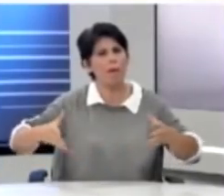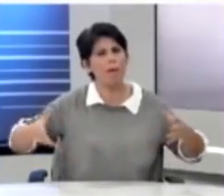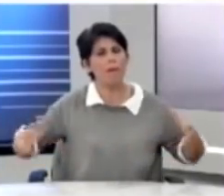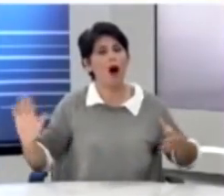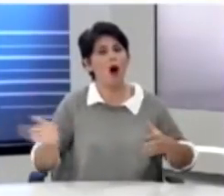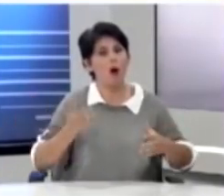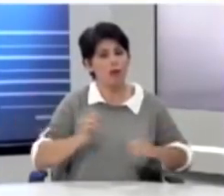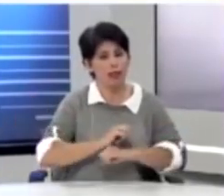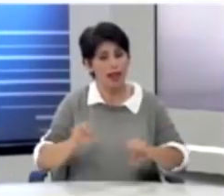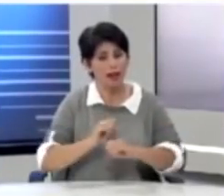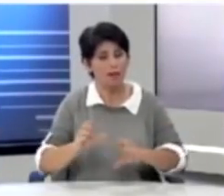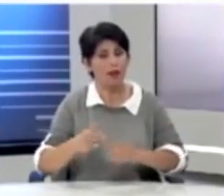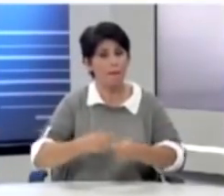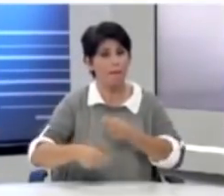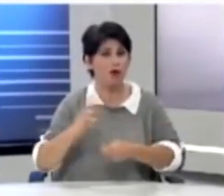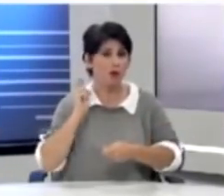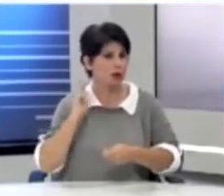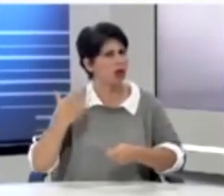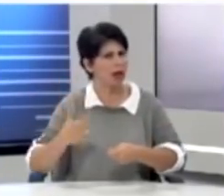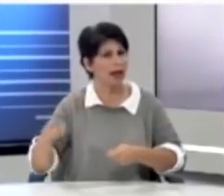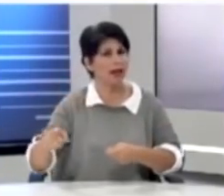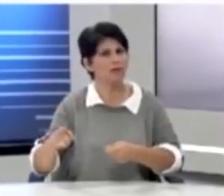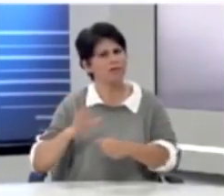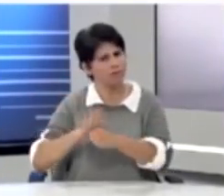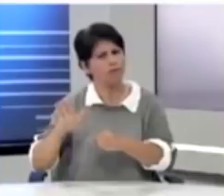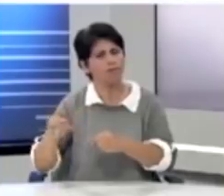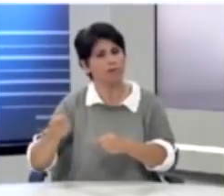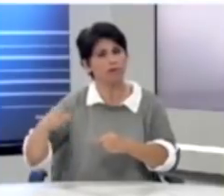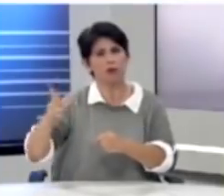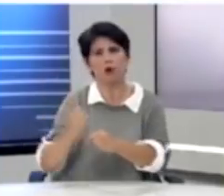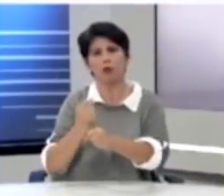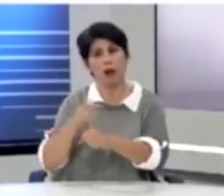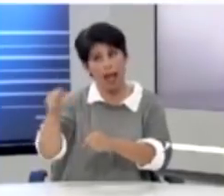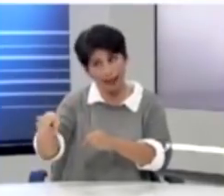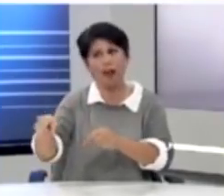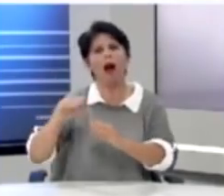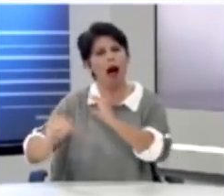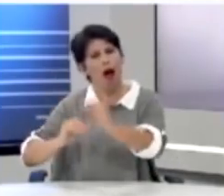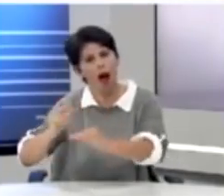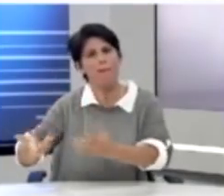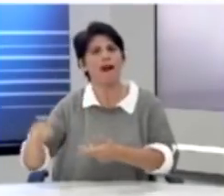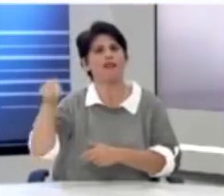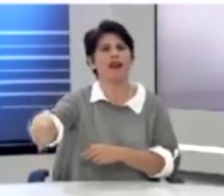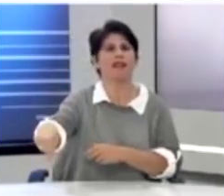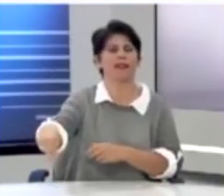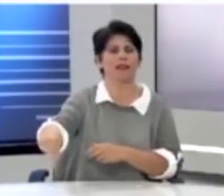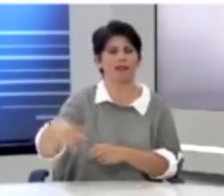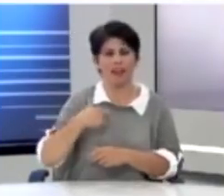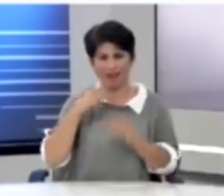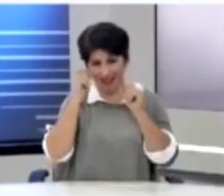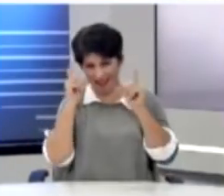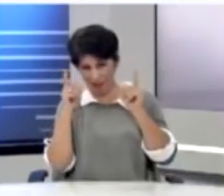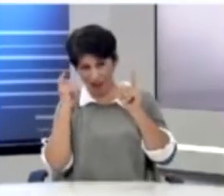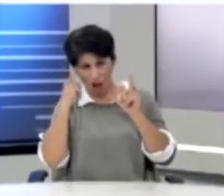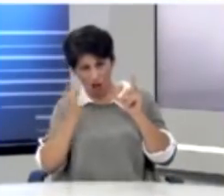τους ενημερώνει το εμπορικό μητρό ότι έχει αρκετή περισσότερη δουλειά. Δεν μας εκπλήσει η λογική σας, κύριοι